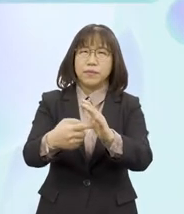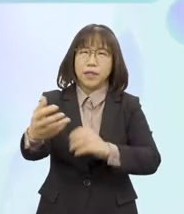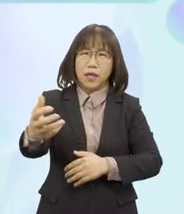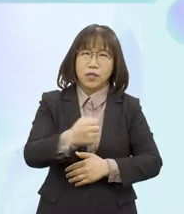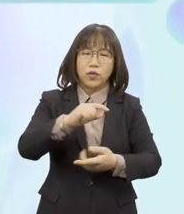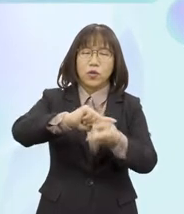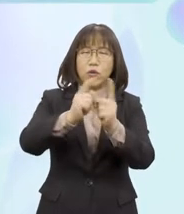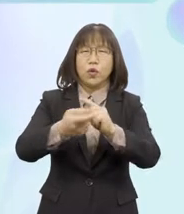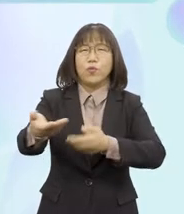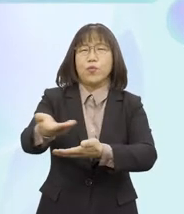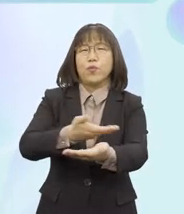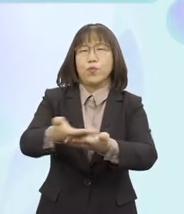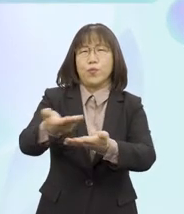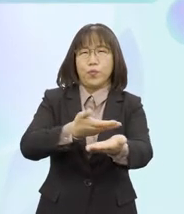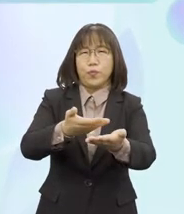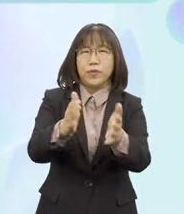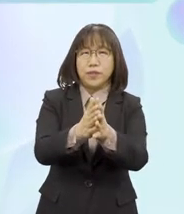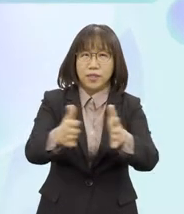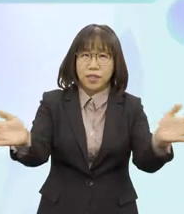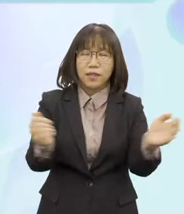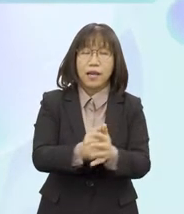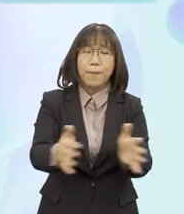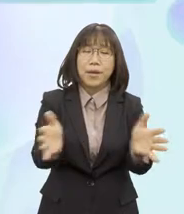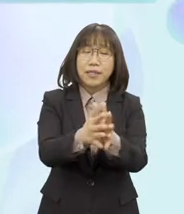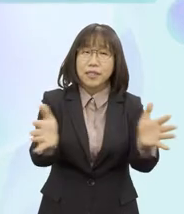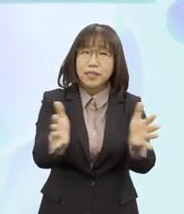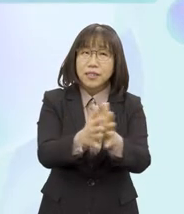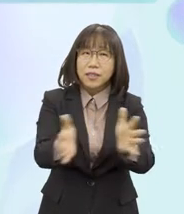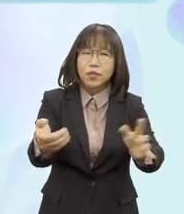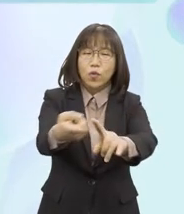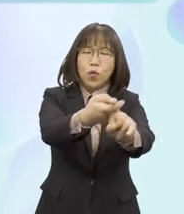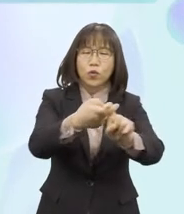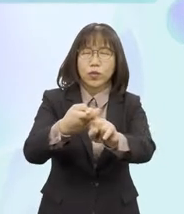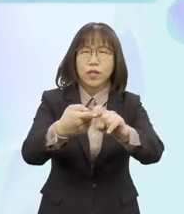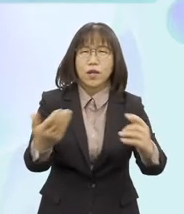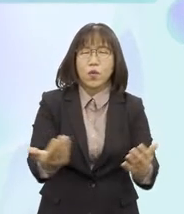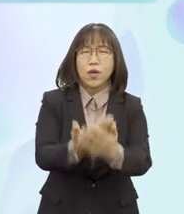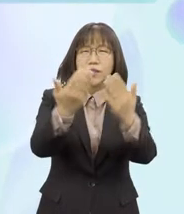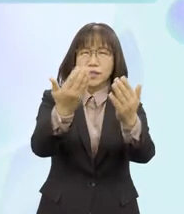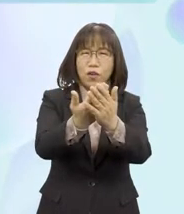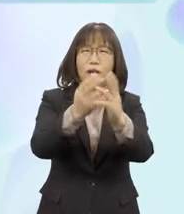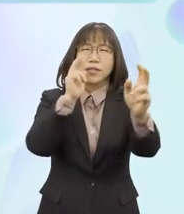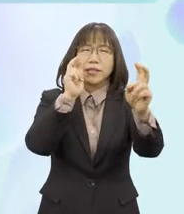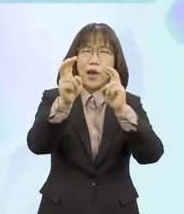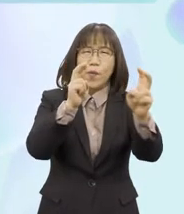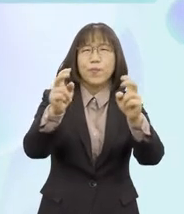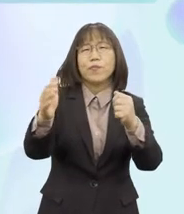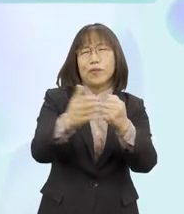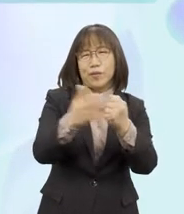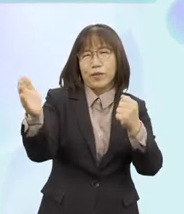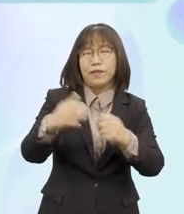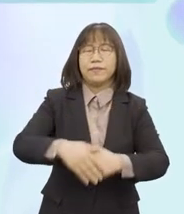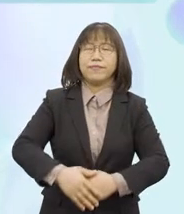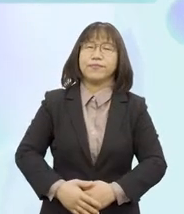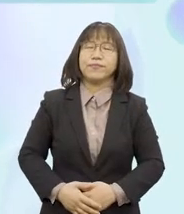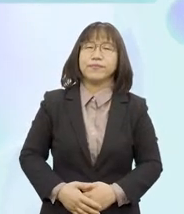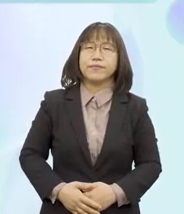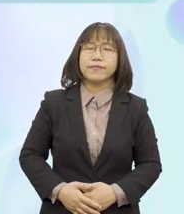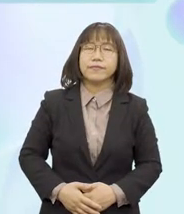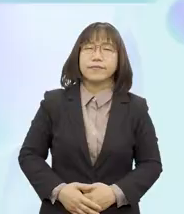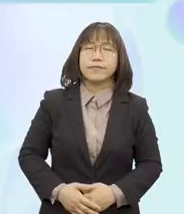닫혀있던 마음의 문을 열기 시작했는데요. 바로 아파트 공동체 활성화 사업이 이웃 간 소통의 역할을 하고